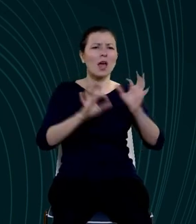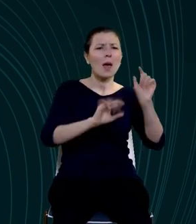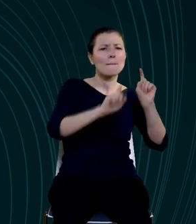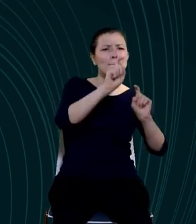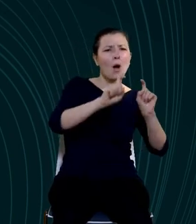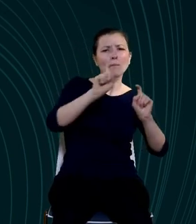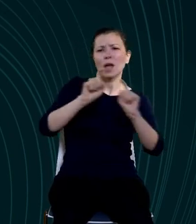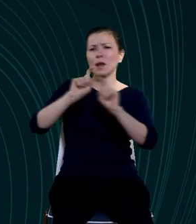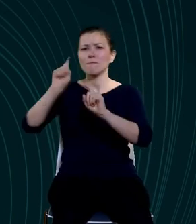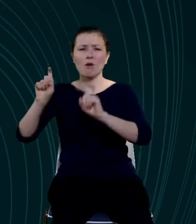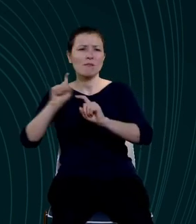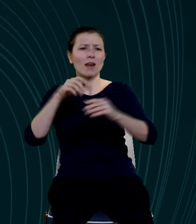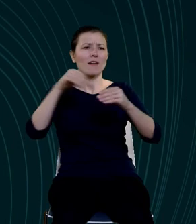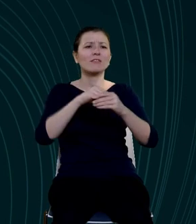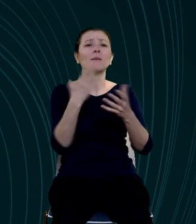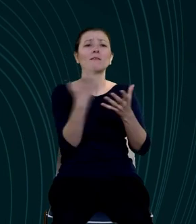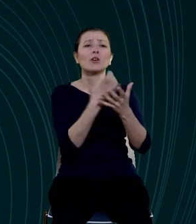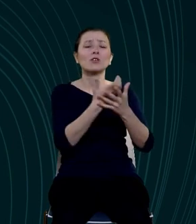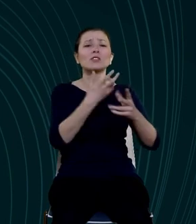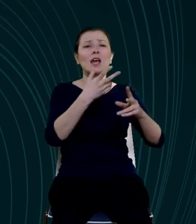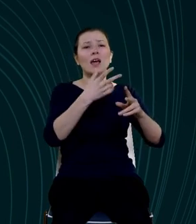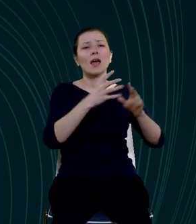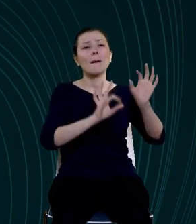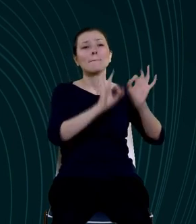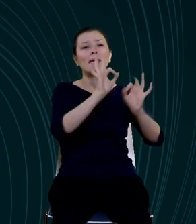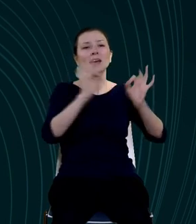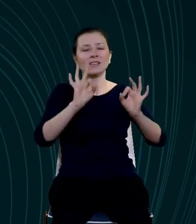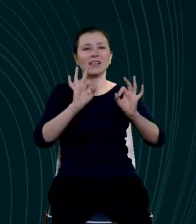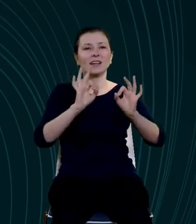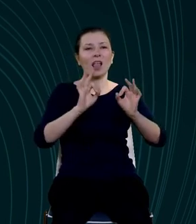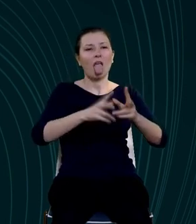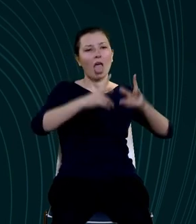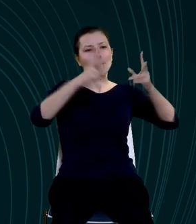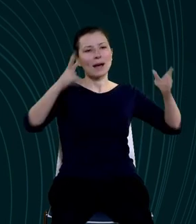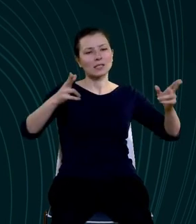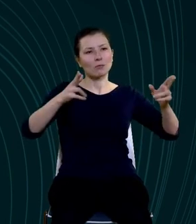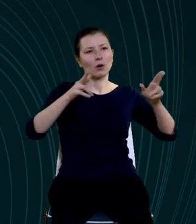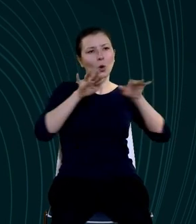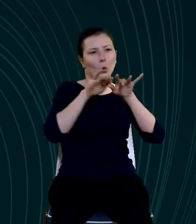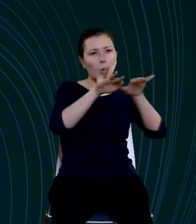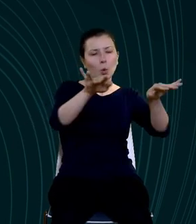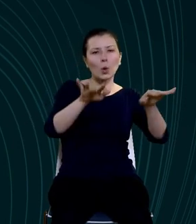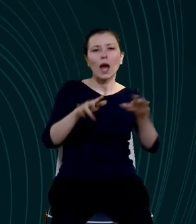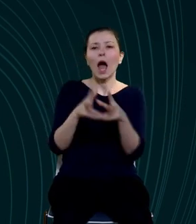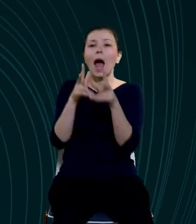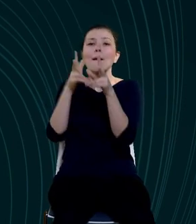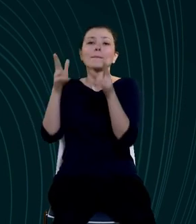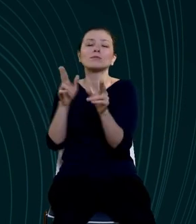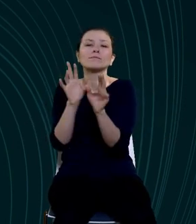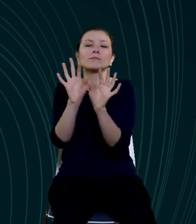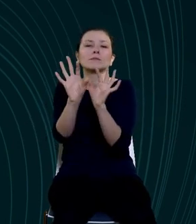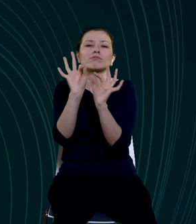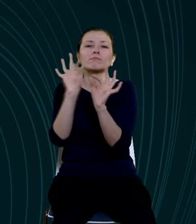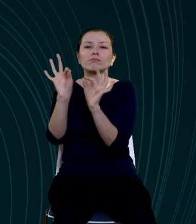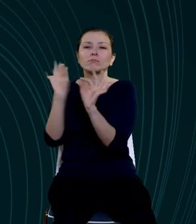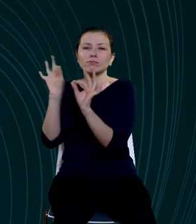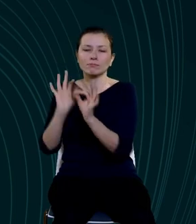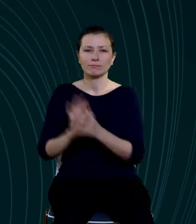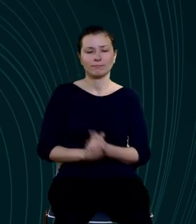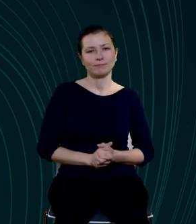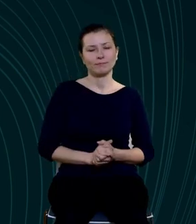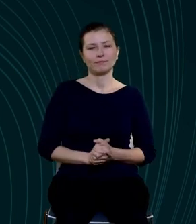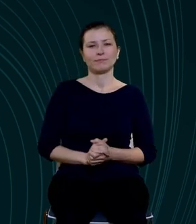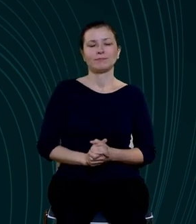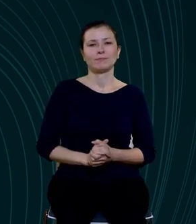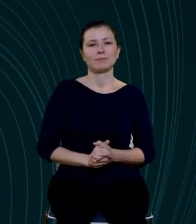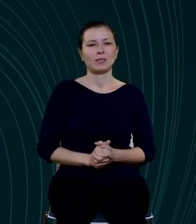wykonywanymi z wykorzystaniem mierników szerokopasmowych a mierników selektywnych, czyli dla osób, które mają